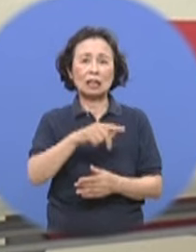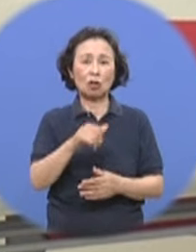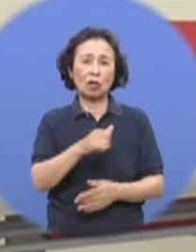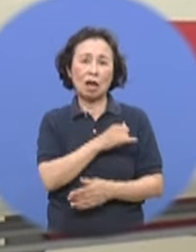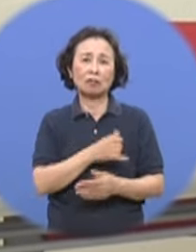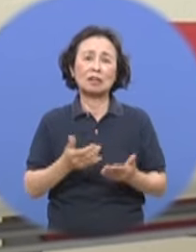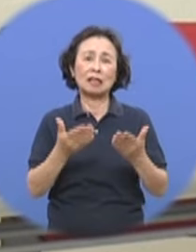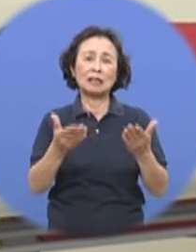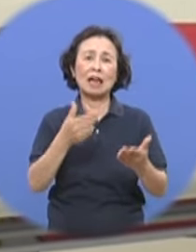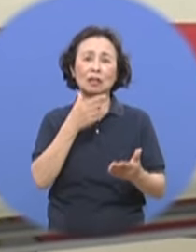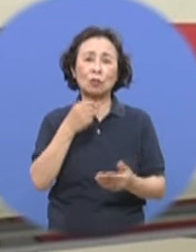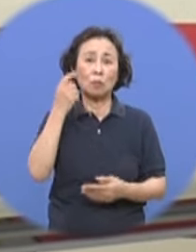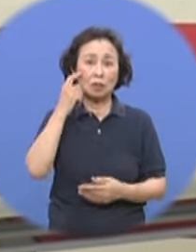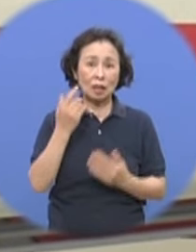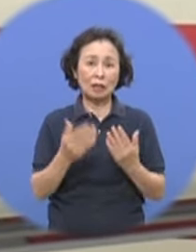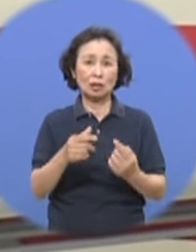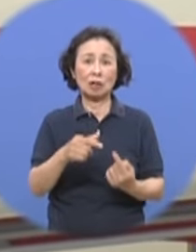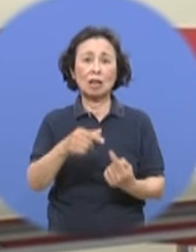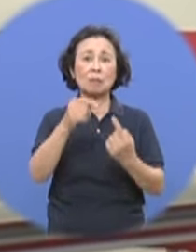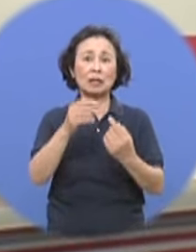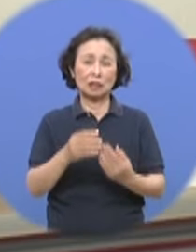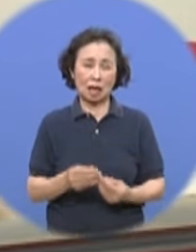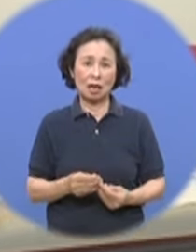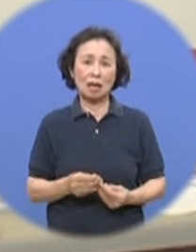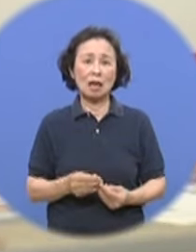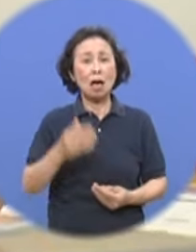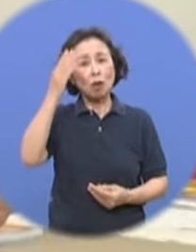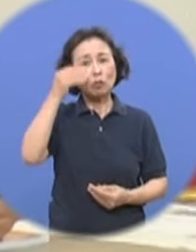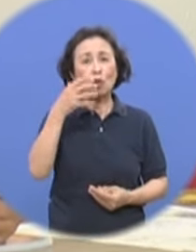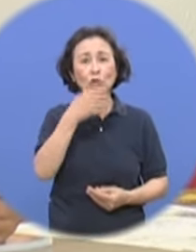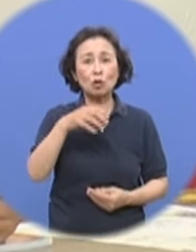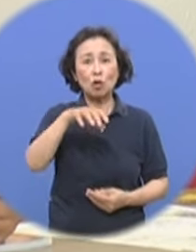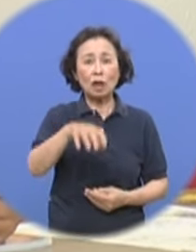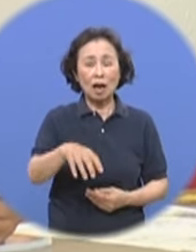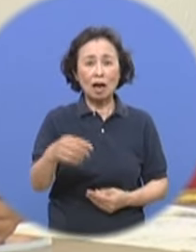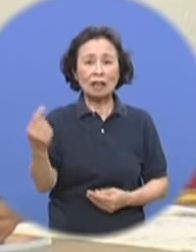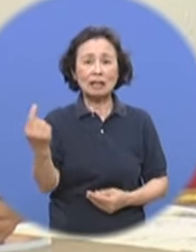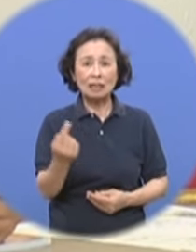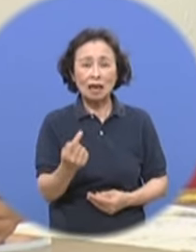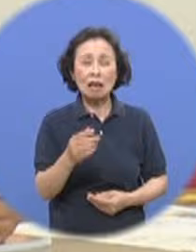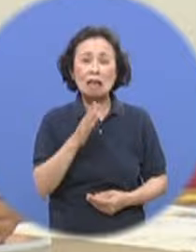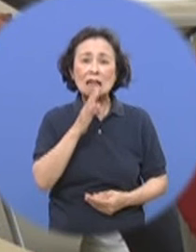授業を選択しました。黒潮園の方などが来られて、現実